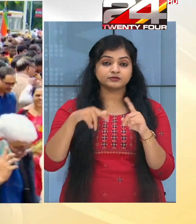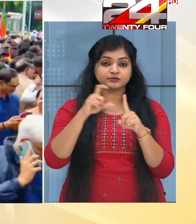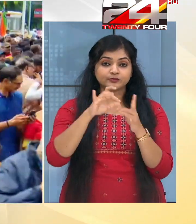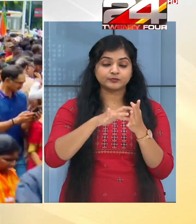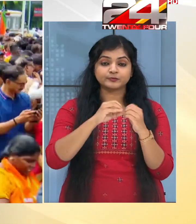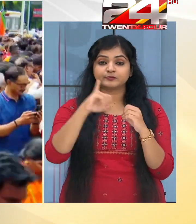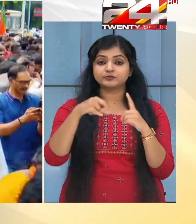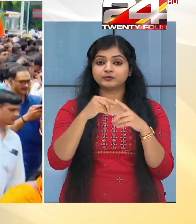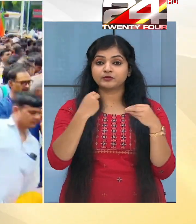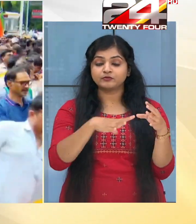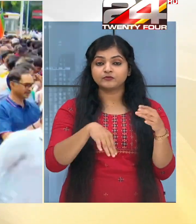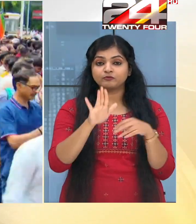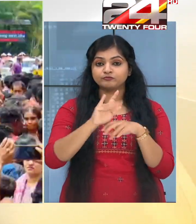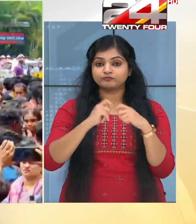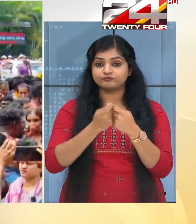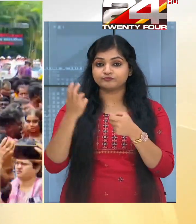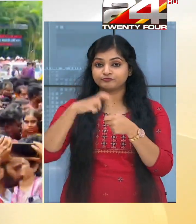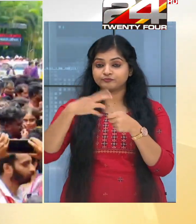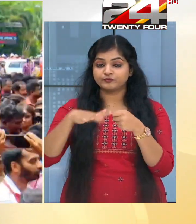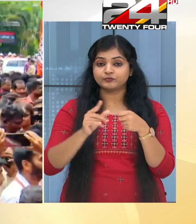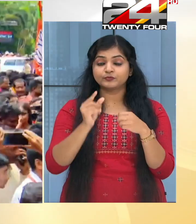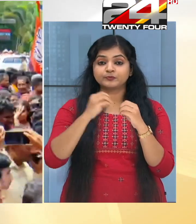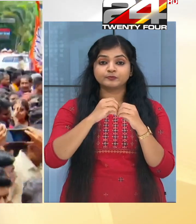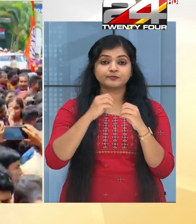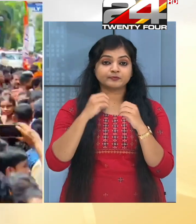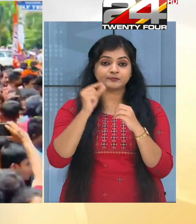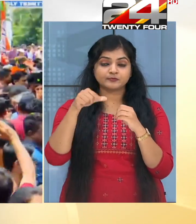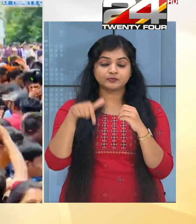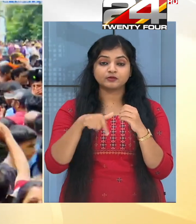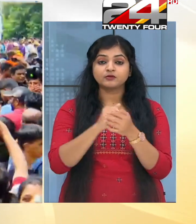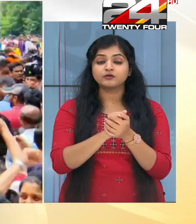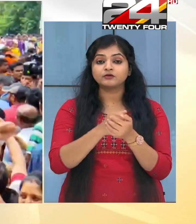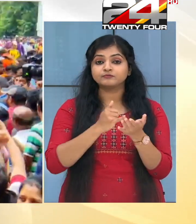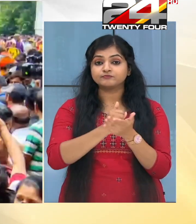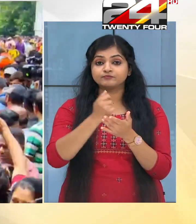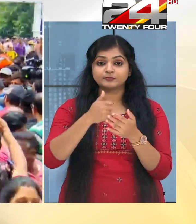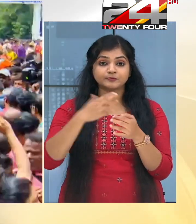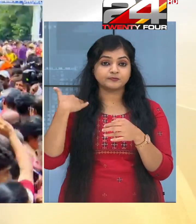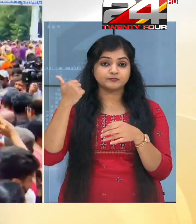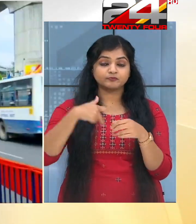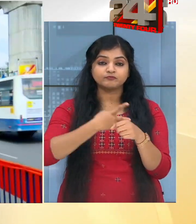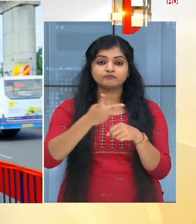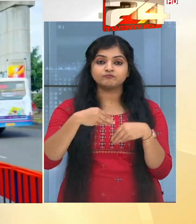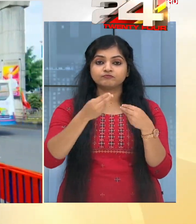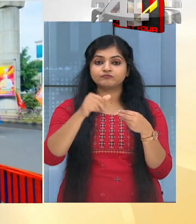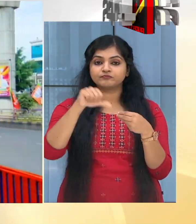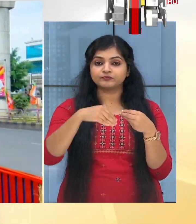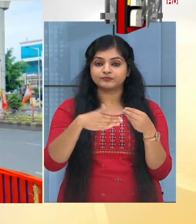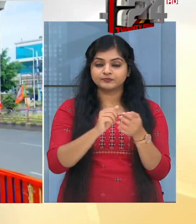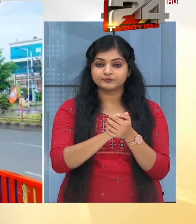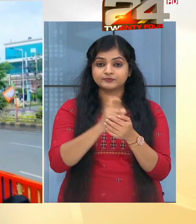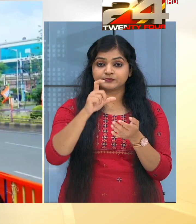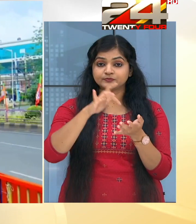വിട്ട് കോൺഗ്രസിൽ ചേർന്ന യു ബി ബനാക്കർ ഹിരേക്കരൂർ മണ്ഡലത്തിൽ കൃഷിമന്ത്രി ബി സി പാട്ടീലിനെ തോൽപ്പിച്ചു.